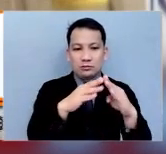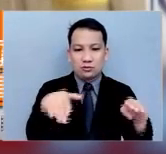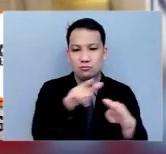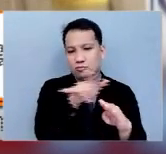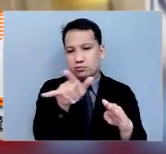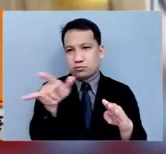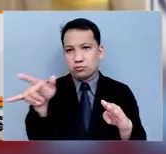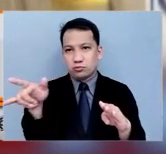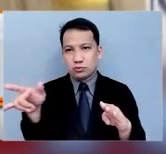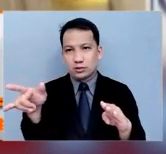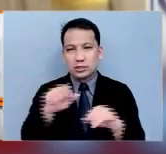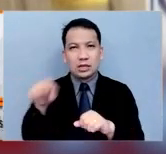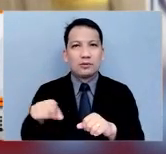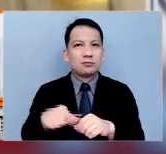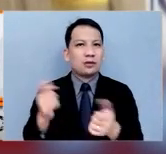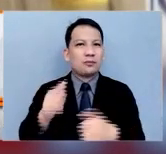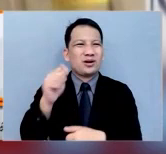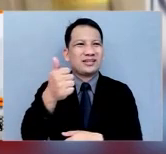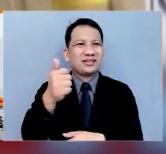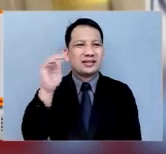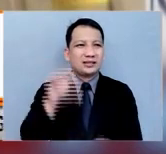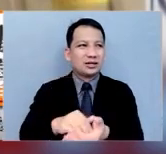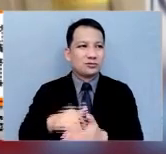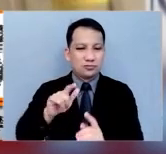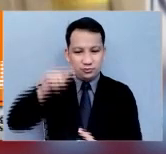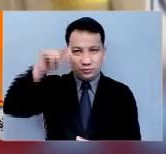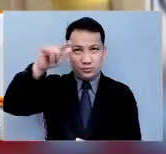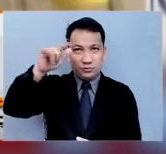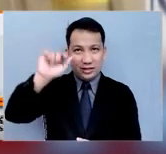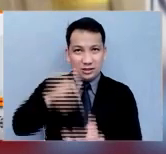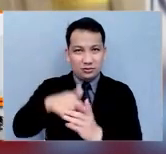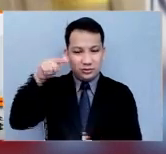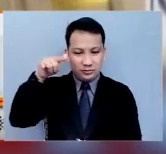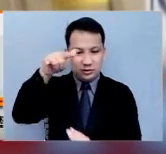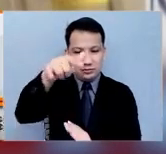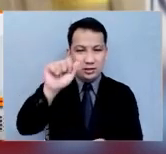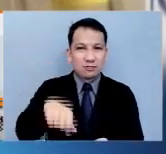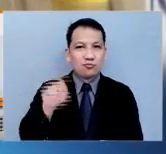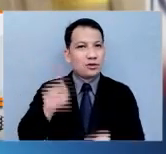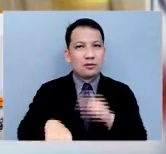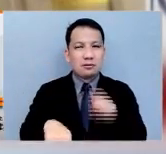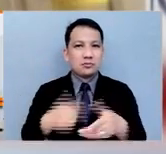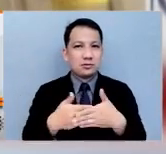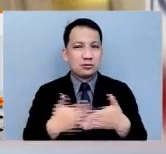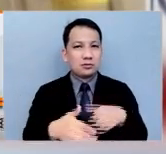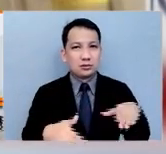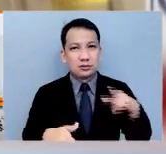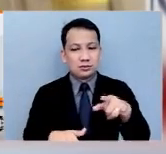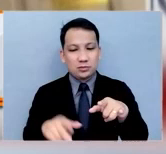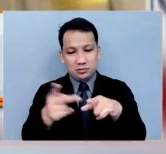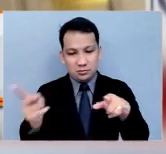yung aeroplano. 10,000 feet above the ground, hindi sila pwede lumipad dyan. At doon sa mga kababayan naman nating malapit doon sa lugar